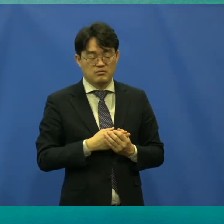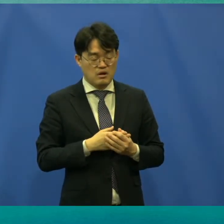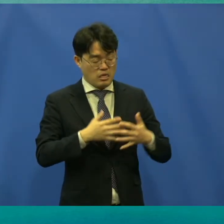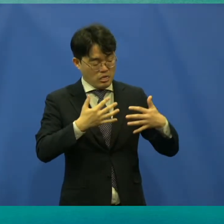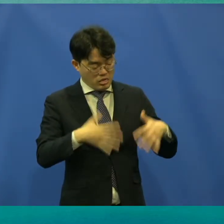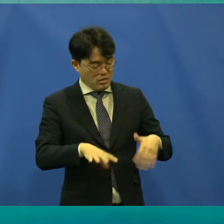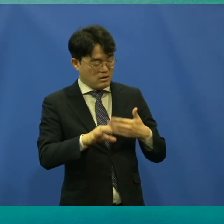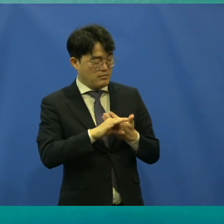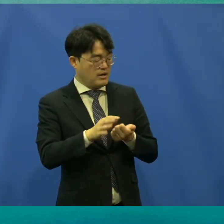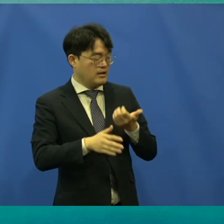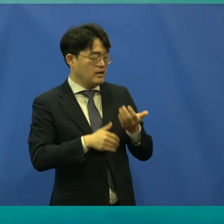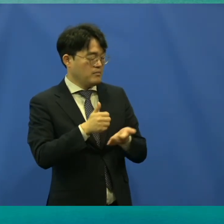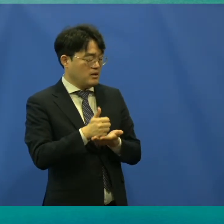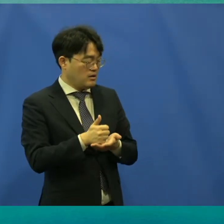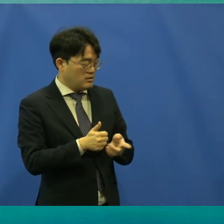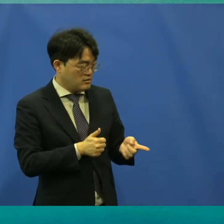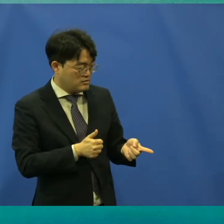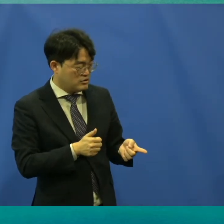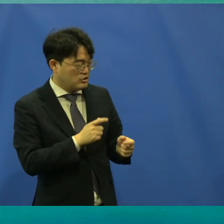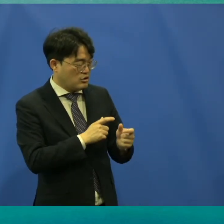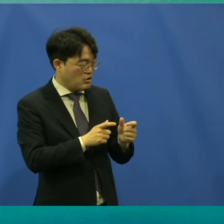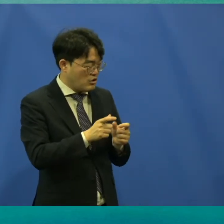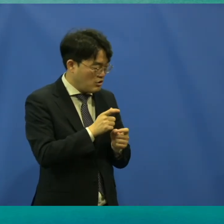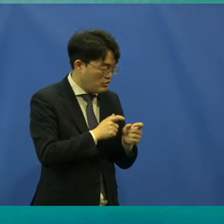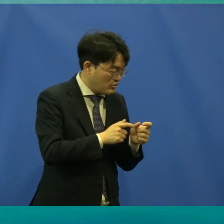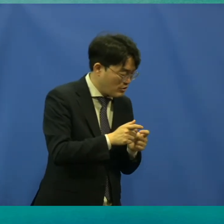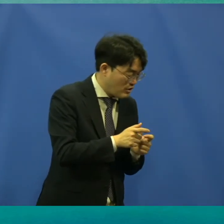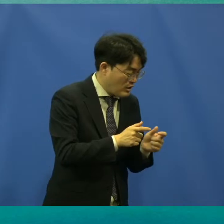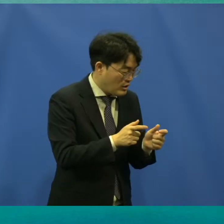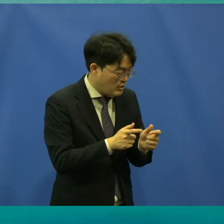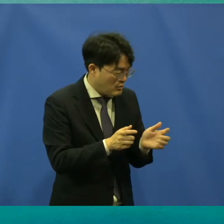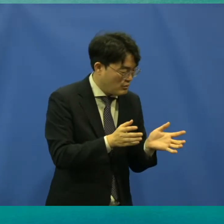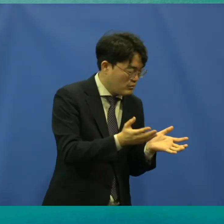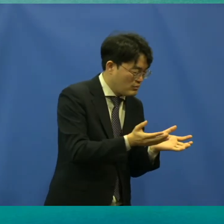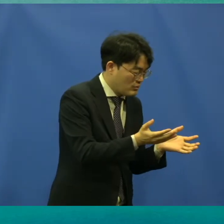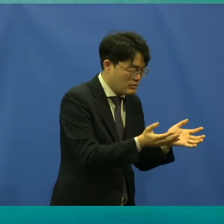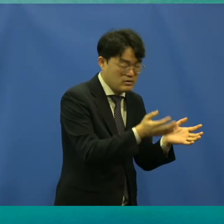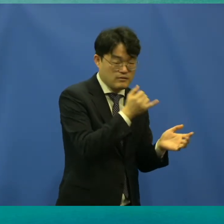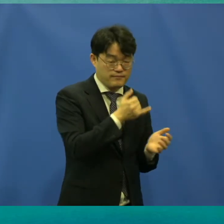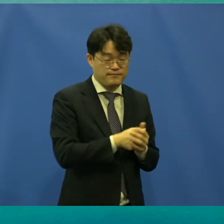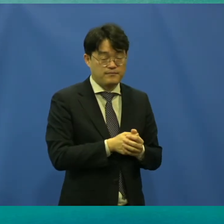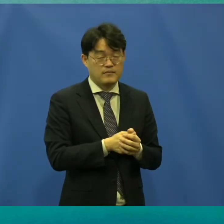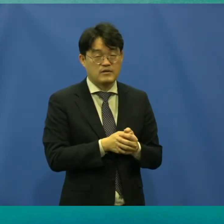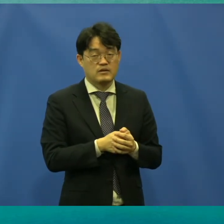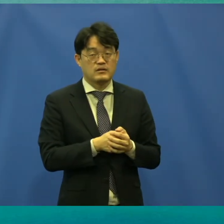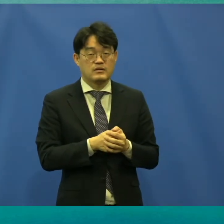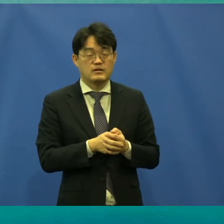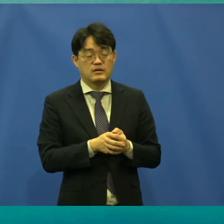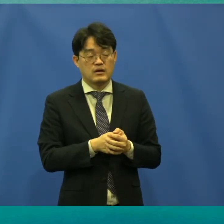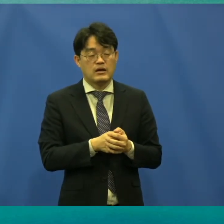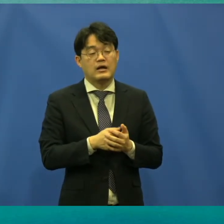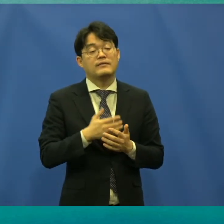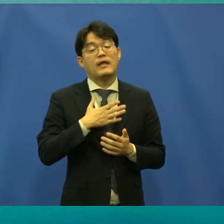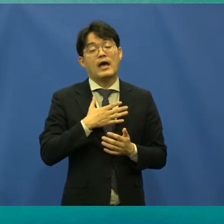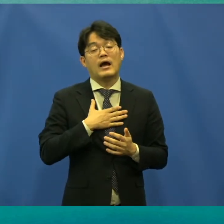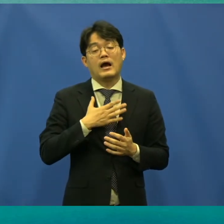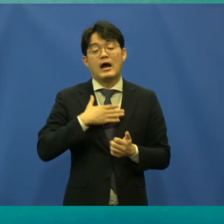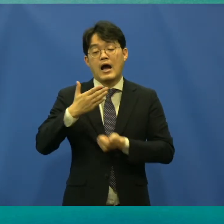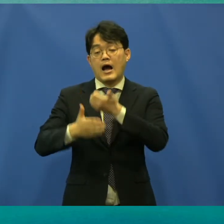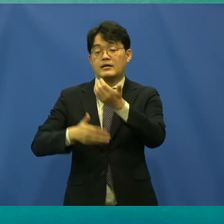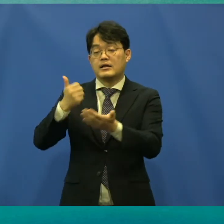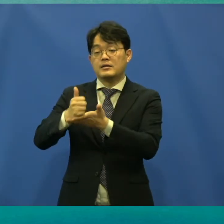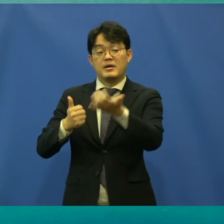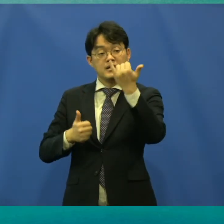내가 하나님의 자녀라면 하나님은 포기하지 않습니다. 절대 포기하지 않습니다. 절대